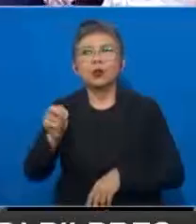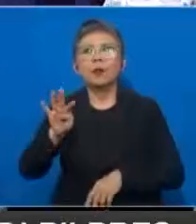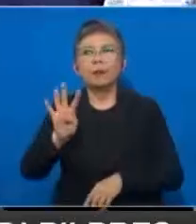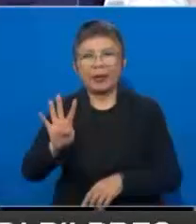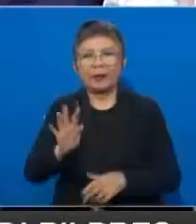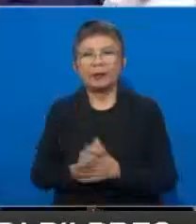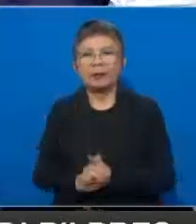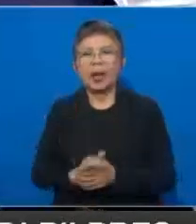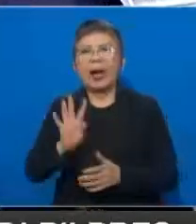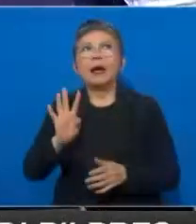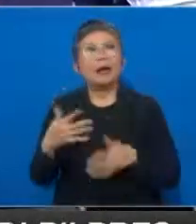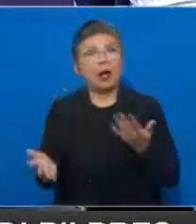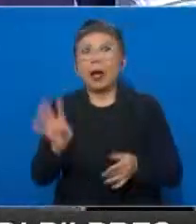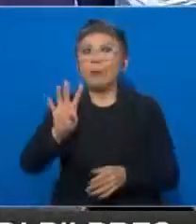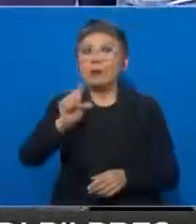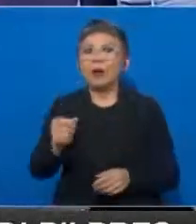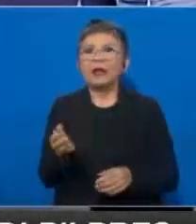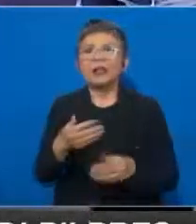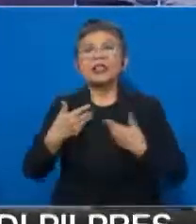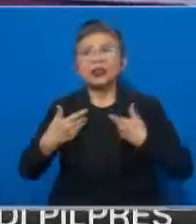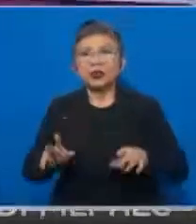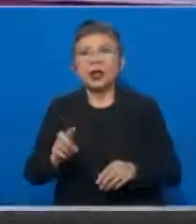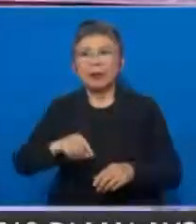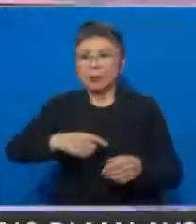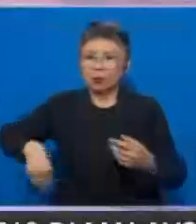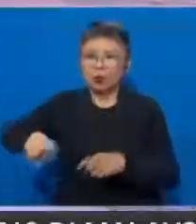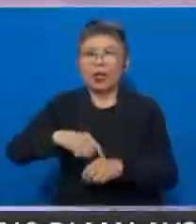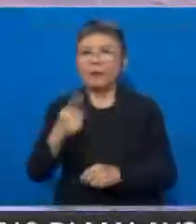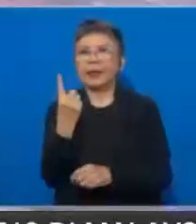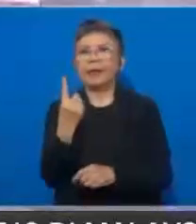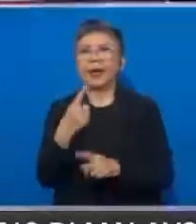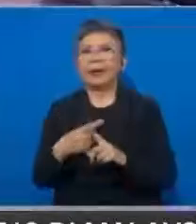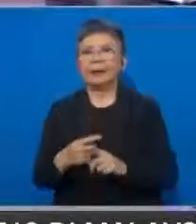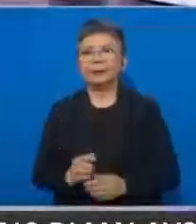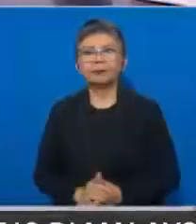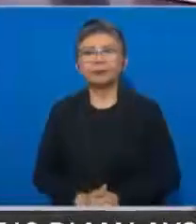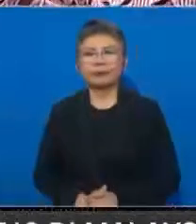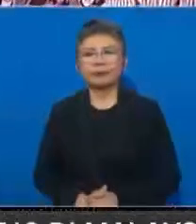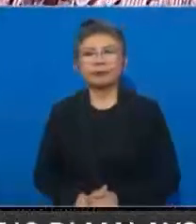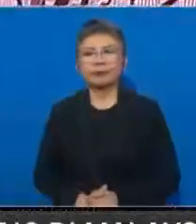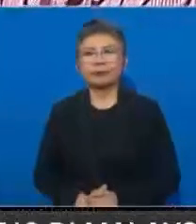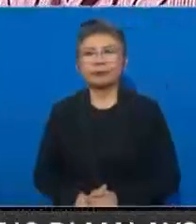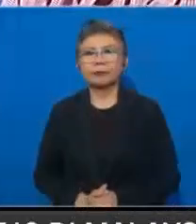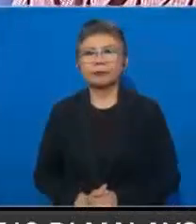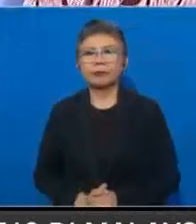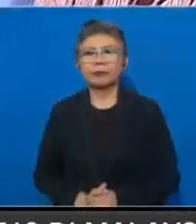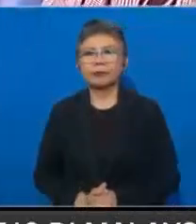atau 4 bulan setelah putaran pertama. Tim Liputan CNN Indonesia.